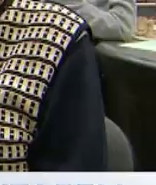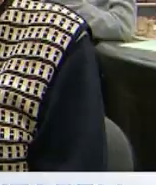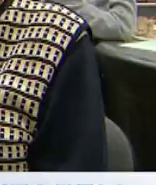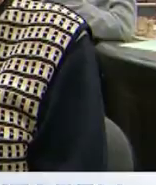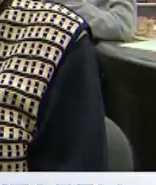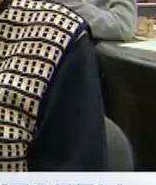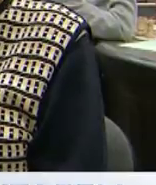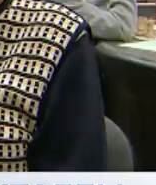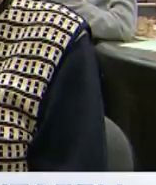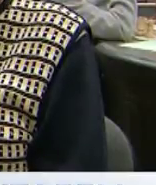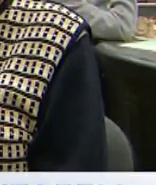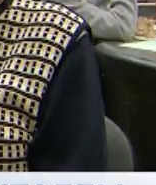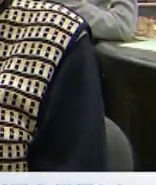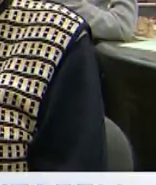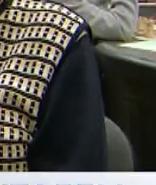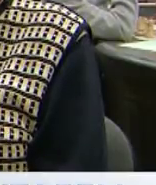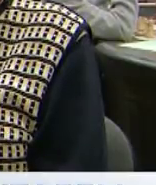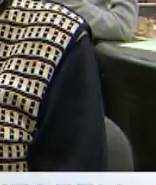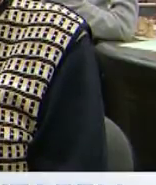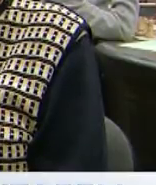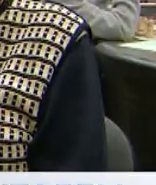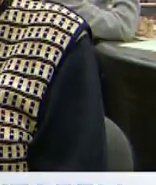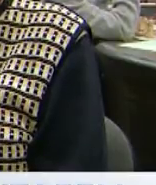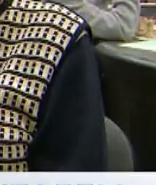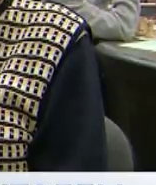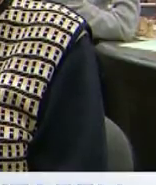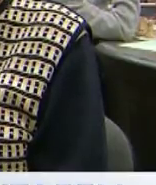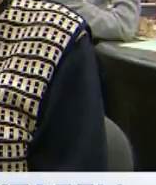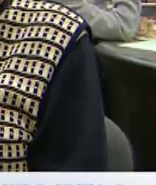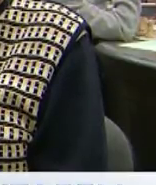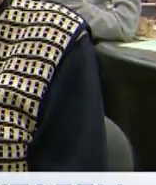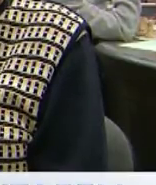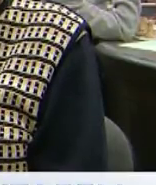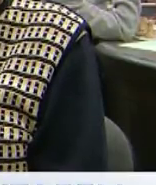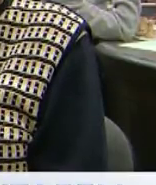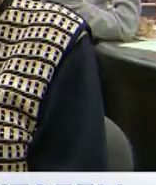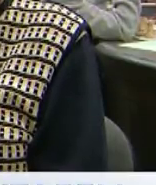бірінші орын алсаң, чемпионат Қазақстанның чемпионатына